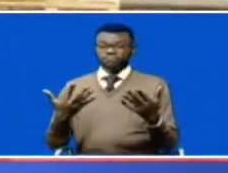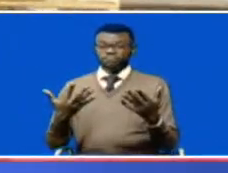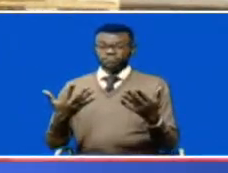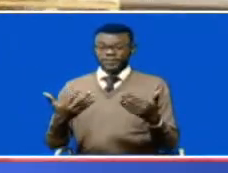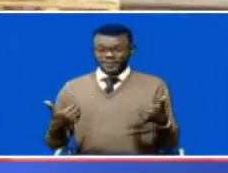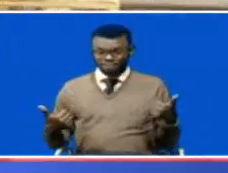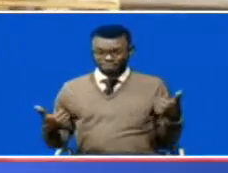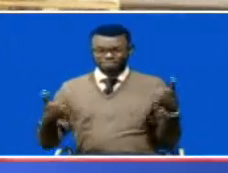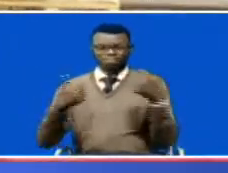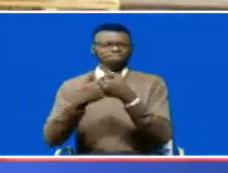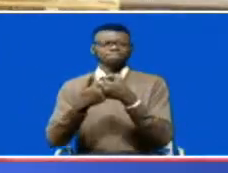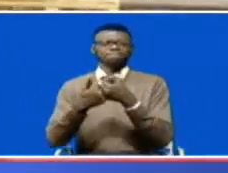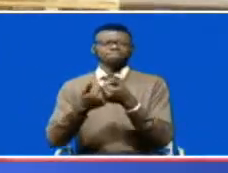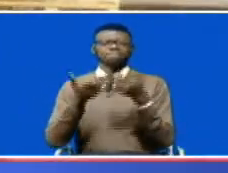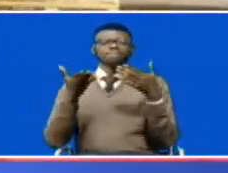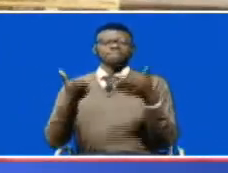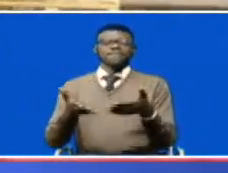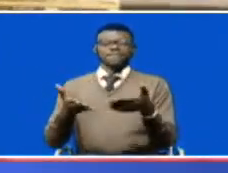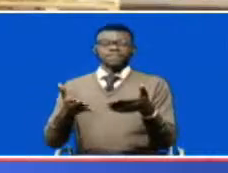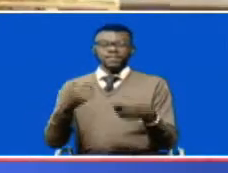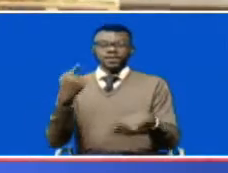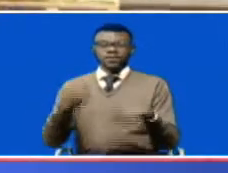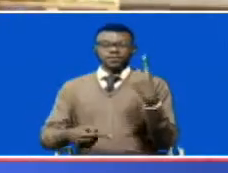kung'ang'ana nilete gold kwa country yetu.